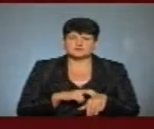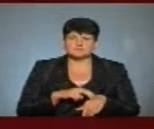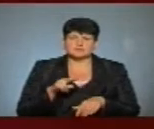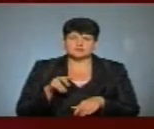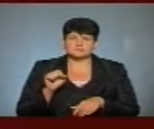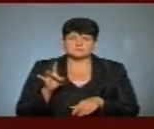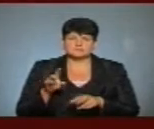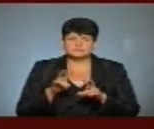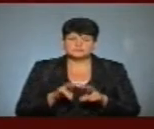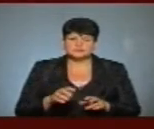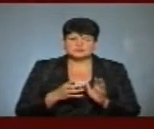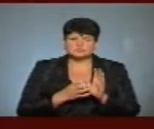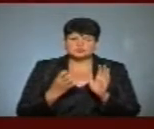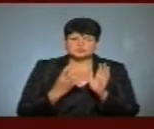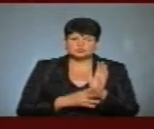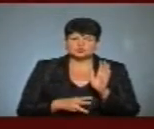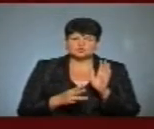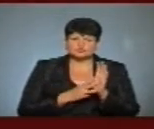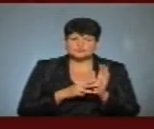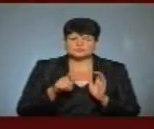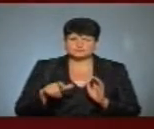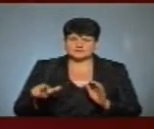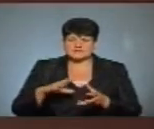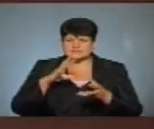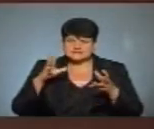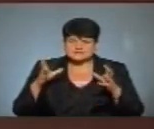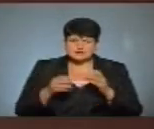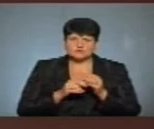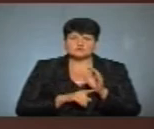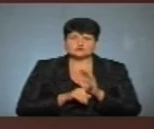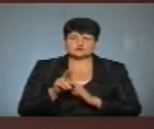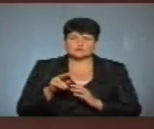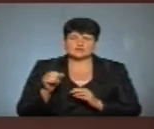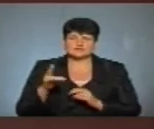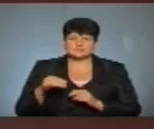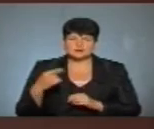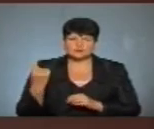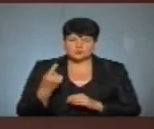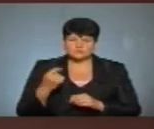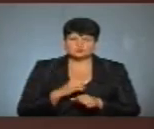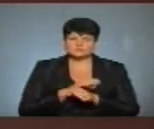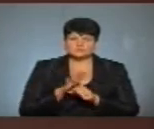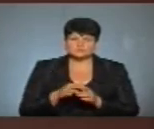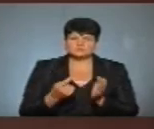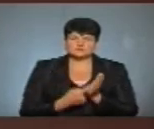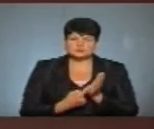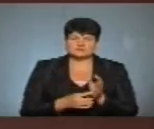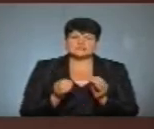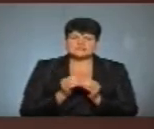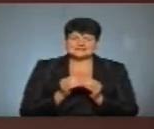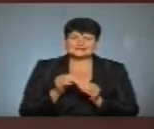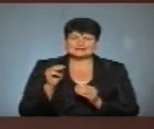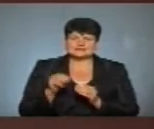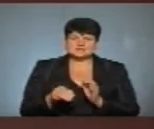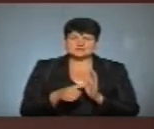ПЛР обстежили 998 осіб. Загалом, з початку пандемії в області COVID-19 підтвердили в